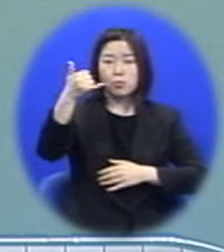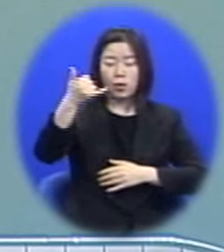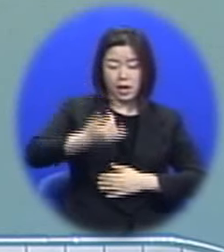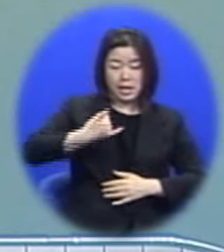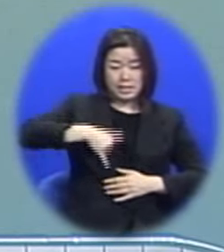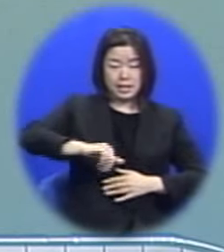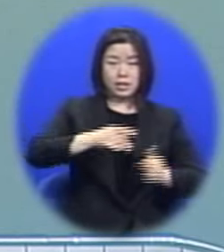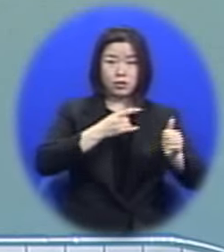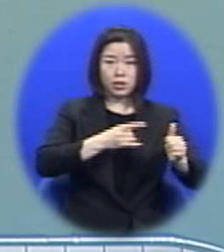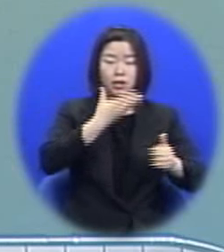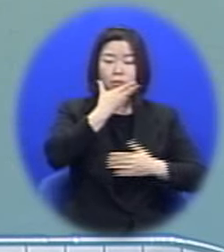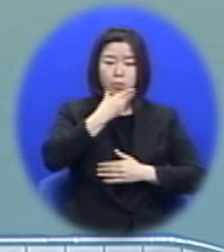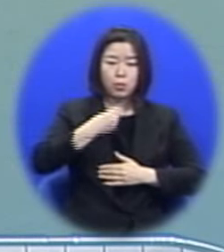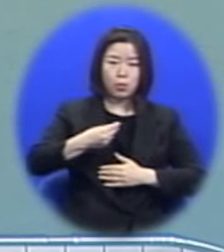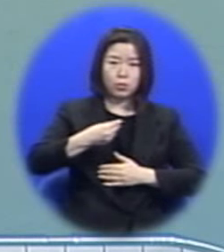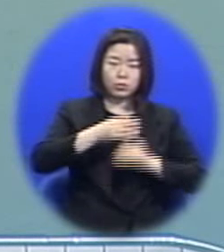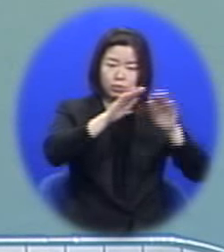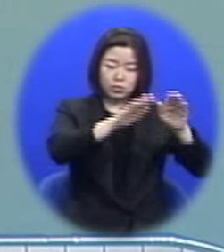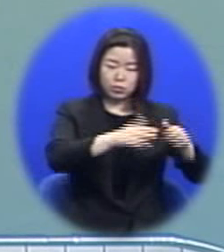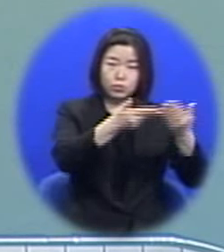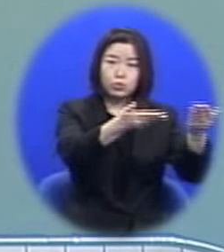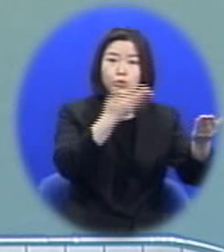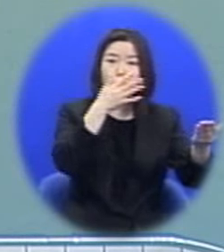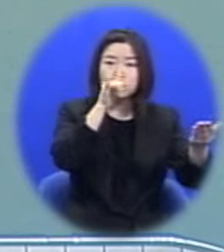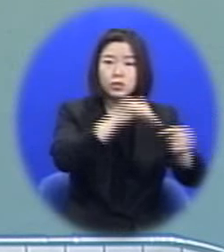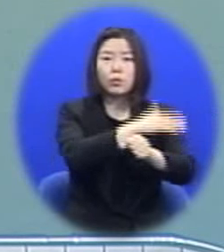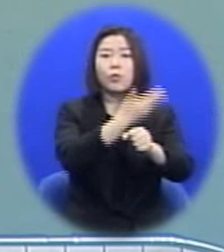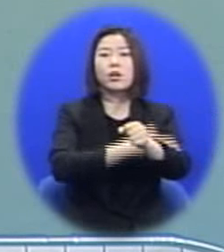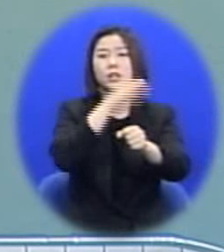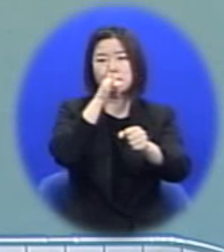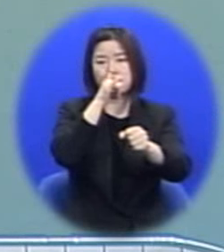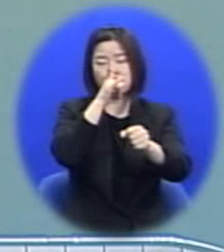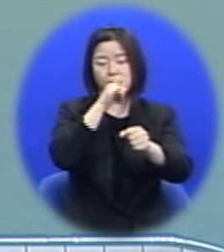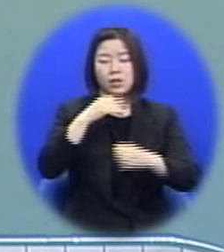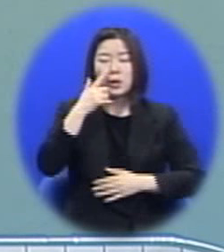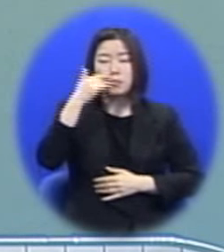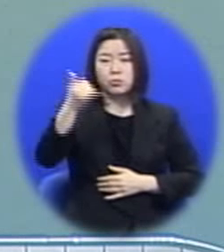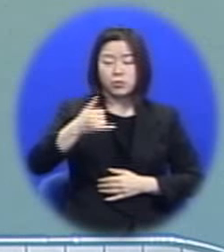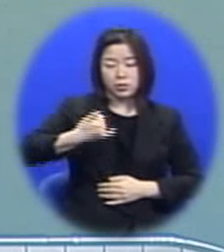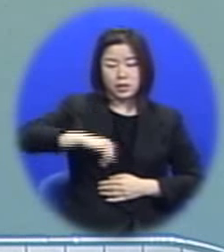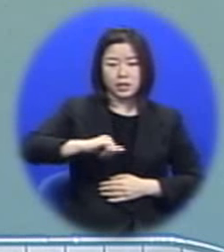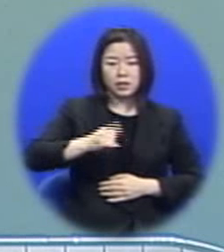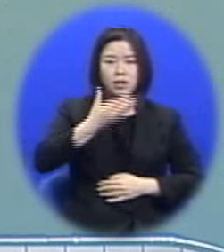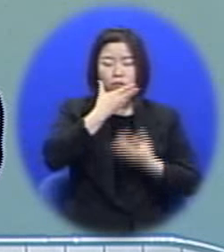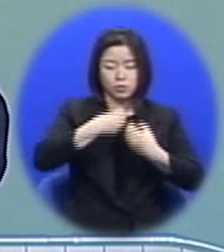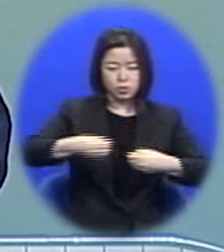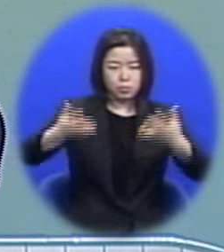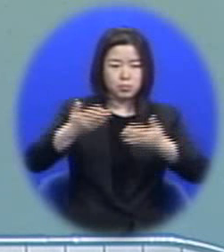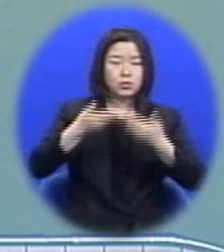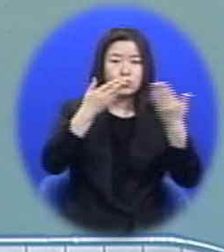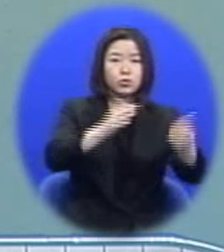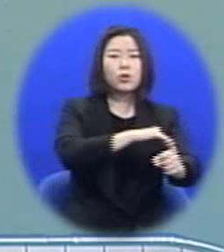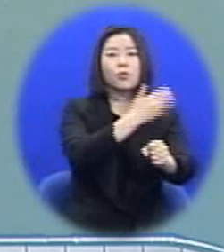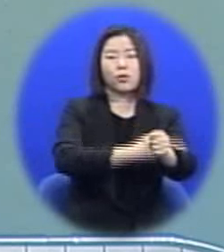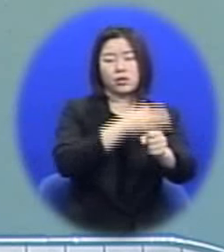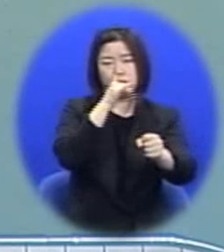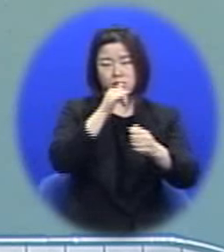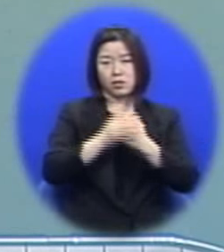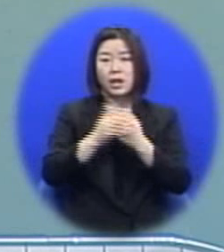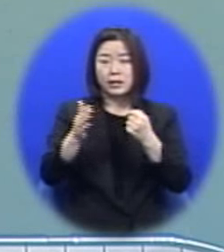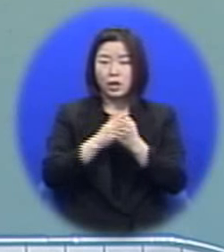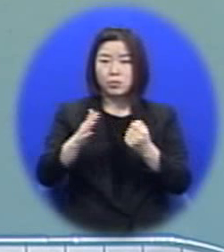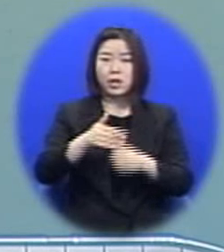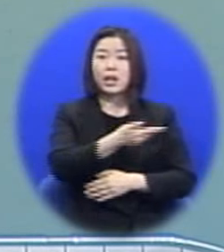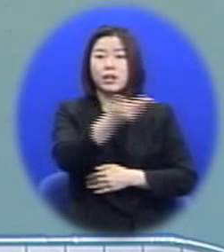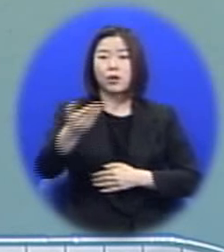복을 빌어주게 돼 있는 겁니다. 부모는 자녀에게 축복할 권이 있어요. 그러므로 여러분, 이제 부모님 앞에